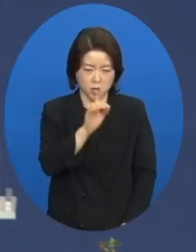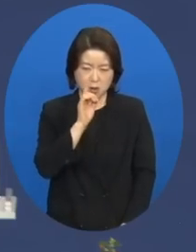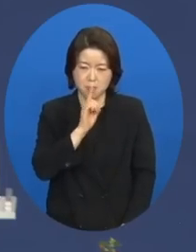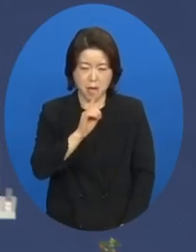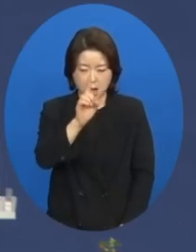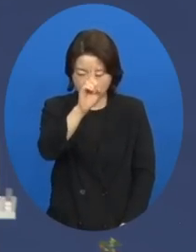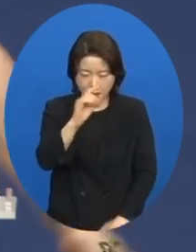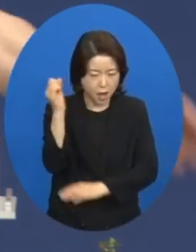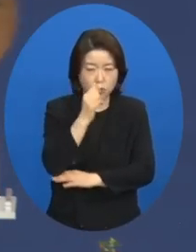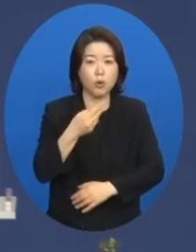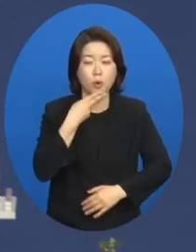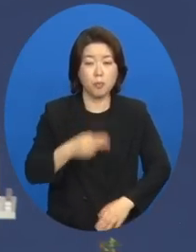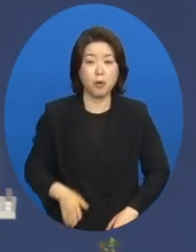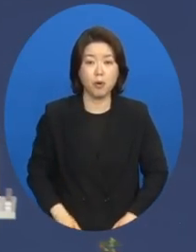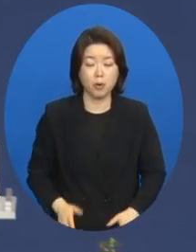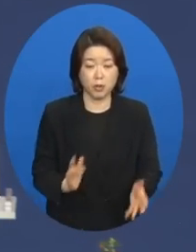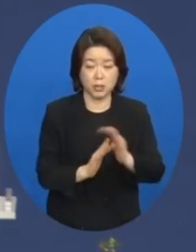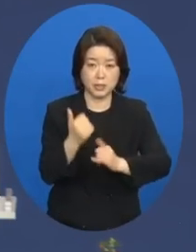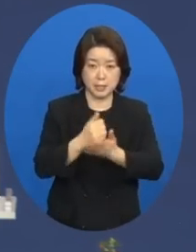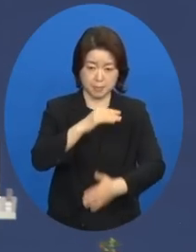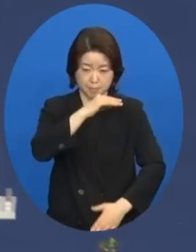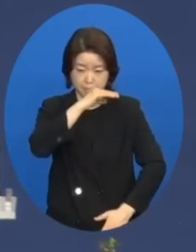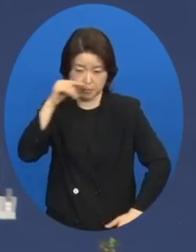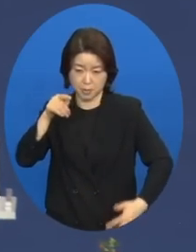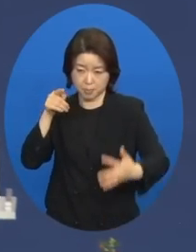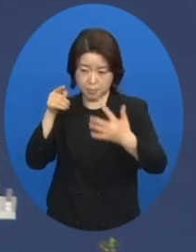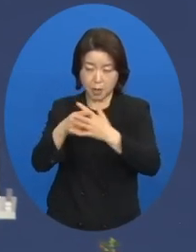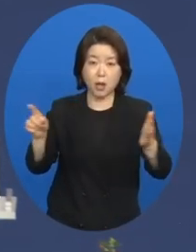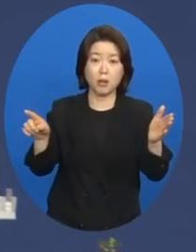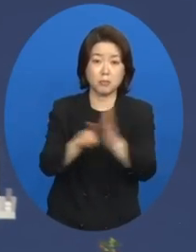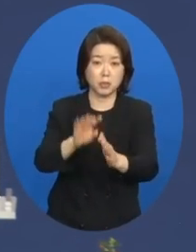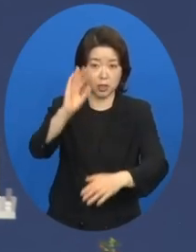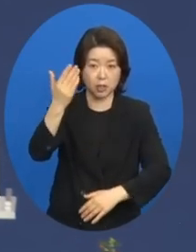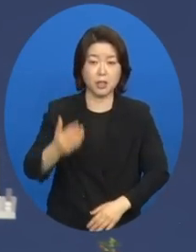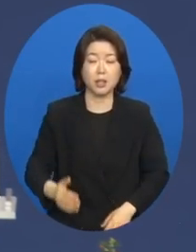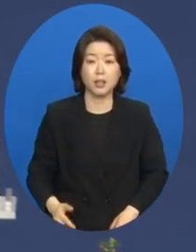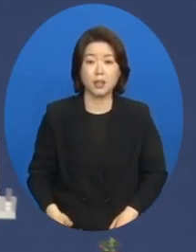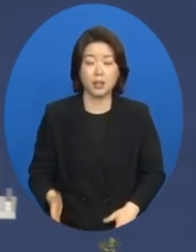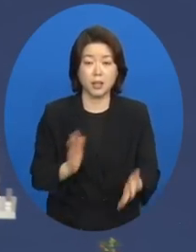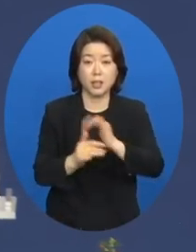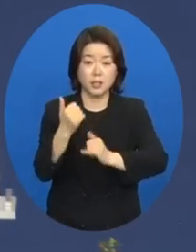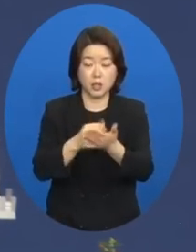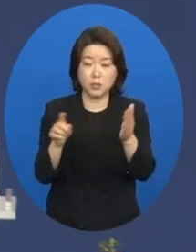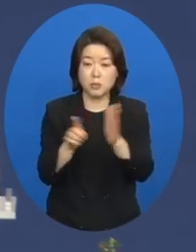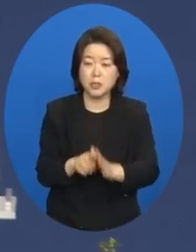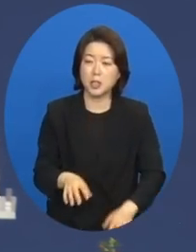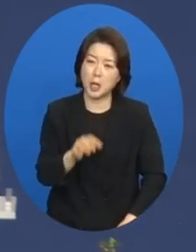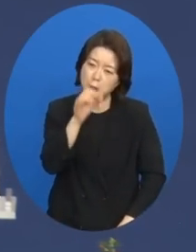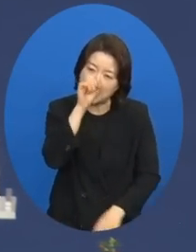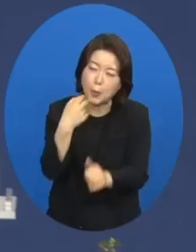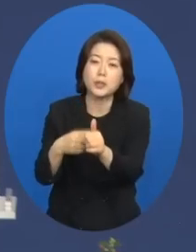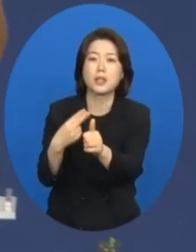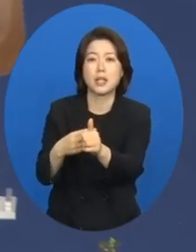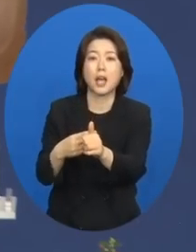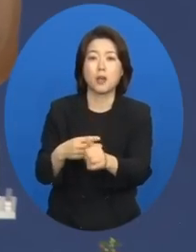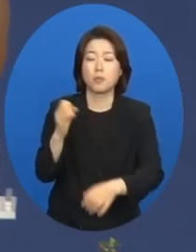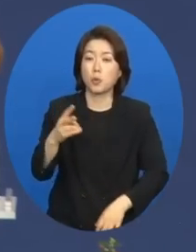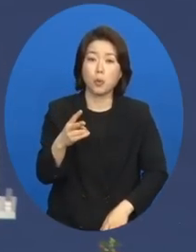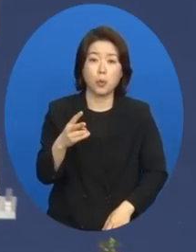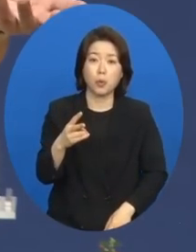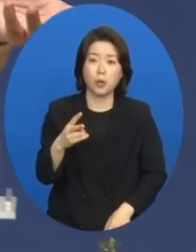없습니다. 예수님을 똑바로 알고 믿으라 이 말이에요. 예수님을 믿되 그냥 좋은 선생님 그리고